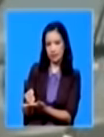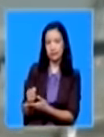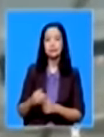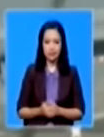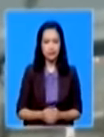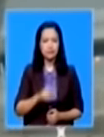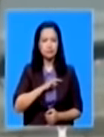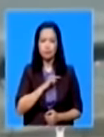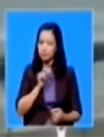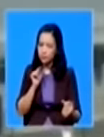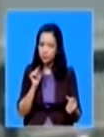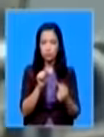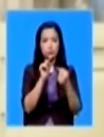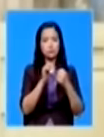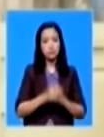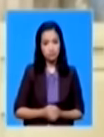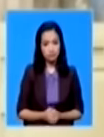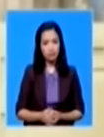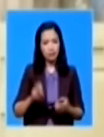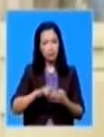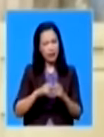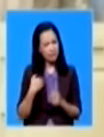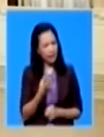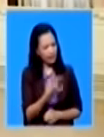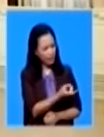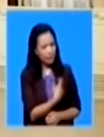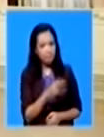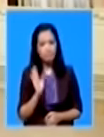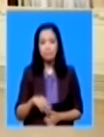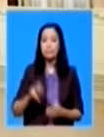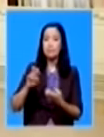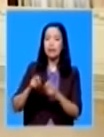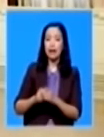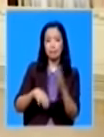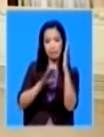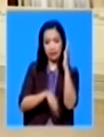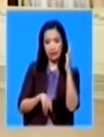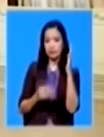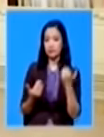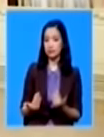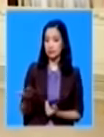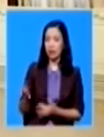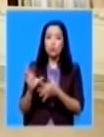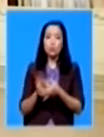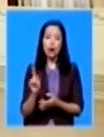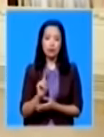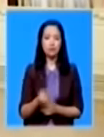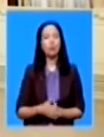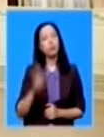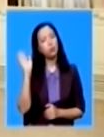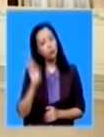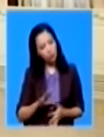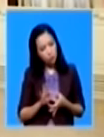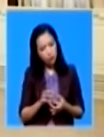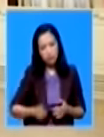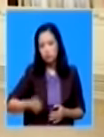ได้รับผิดชอบกันโดยตรงใช่ไหมปัญหาอะไรอีกไหมเมื่อกี้ที่ถามมา อย่างเรื่องปัญหาจังหวัดชายแดนภาคใต้เองตอนนี้ท่านนายกห่วงแค่ไหนคะ โอ้ห่วงที่สุดในโ